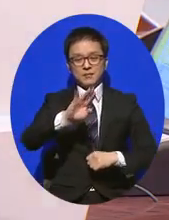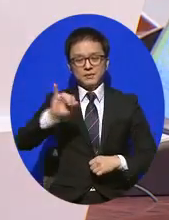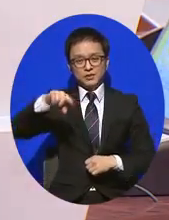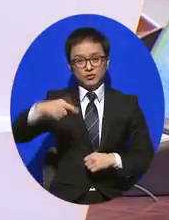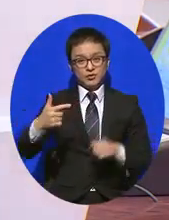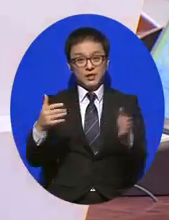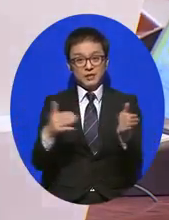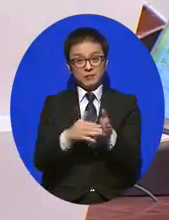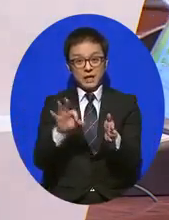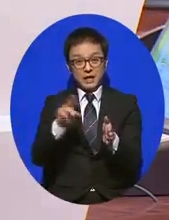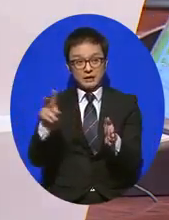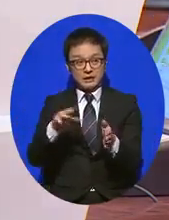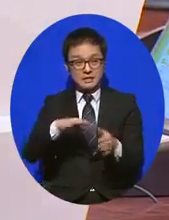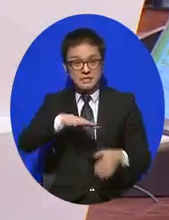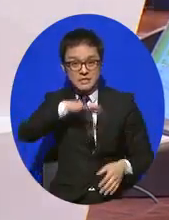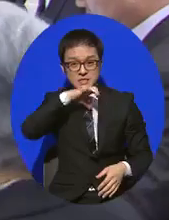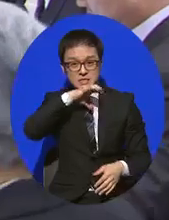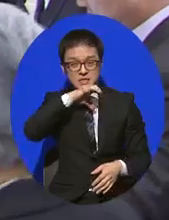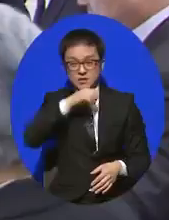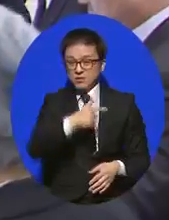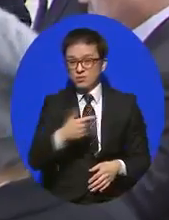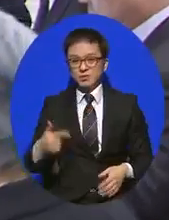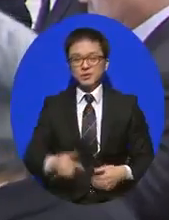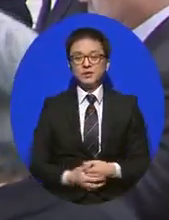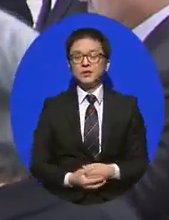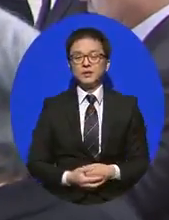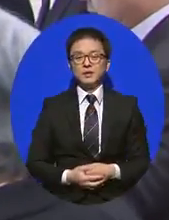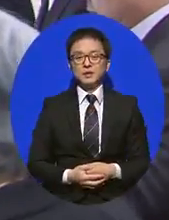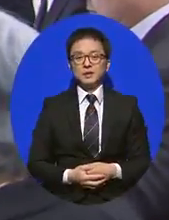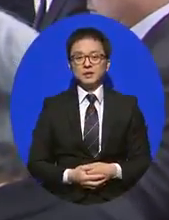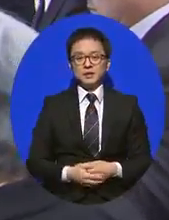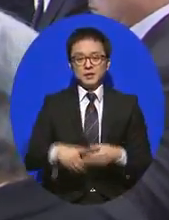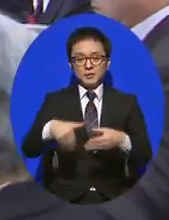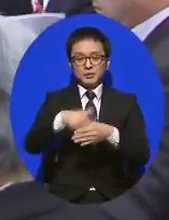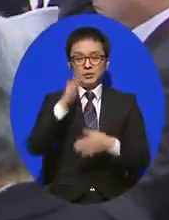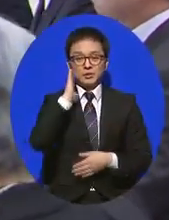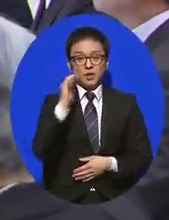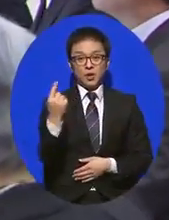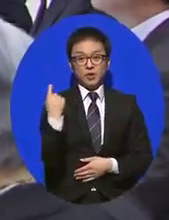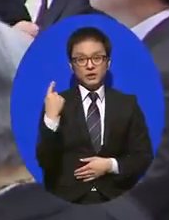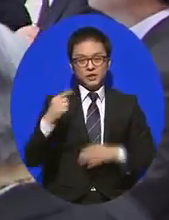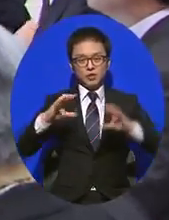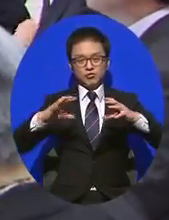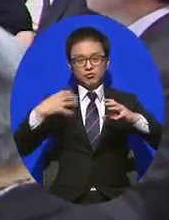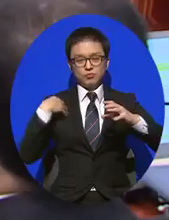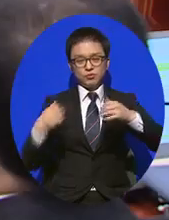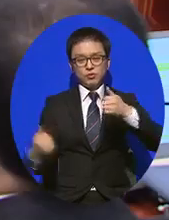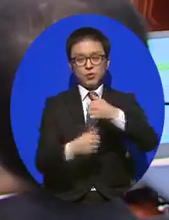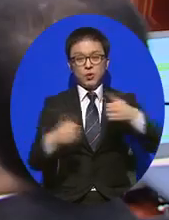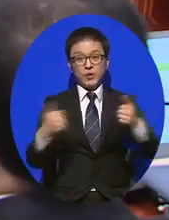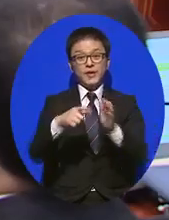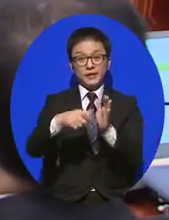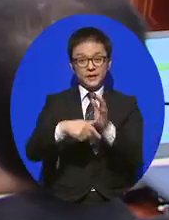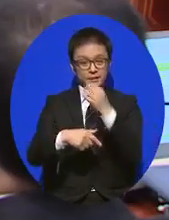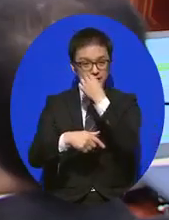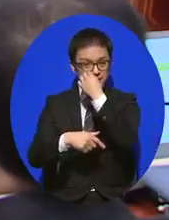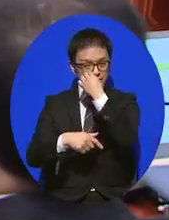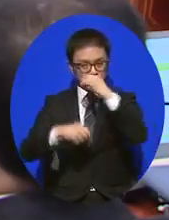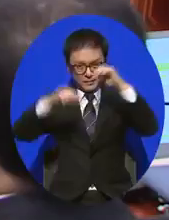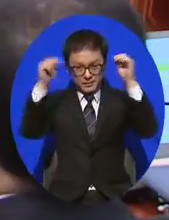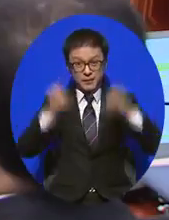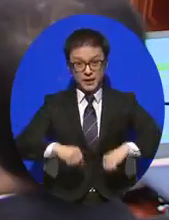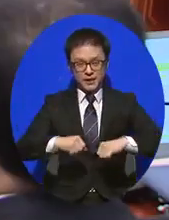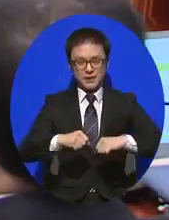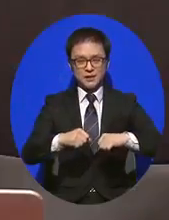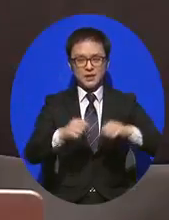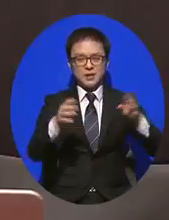문재인 대통령이 비준한 평양선언은 관보에 실리는 즉시 군사합의서는 북한과 문서 교환 후 즉각 효력이 발생합니다.